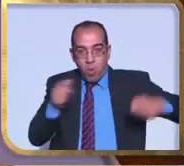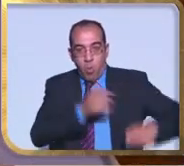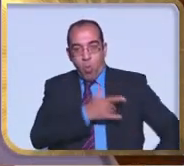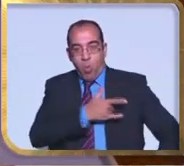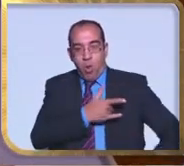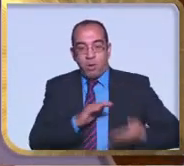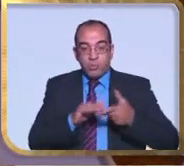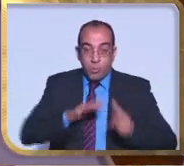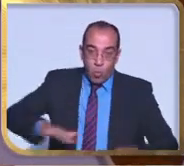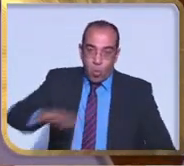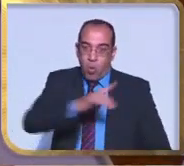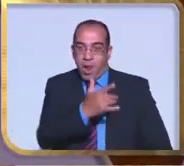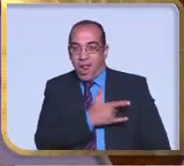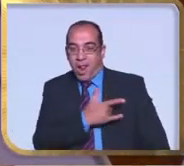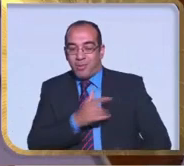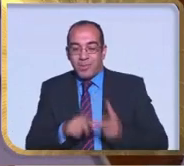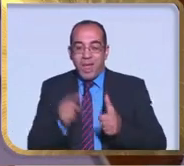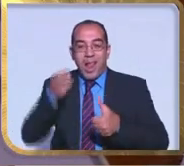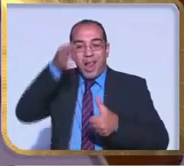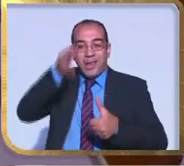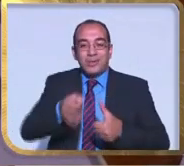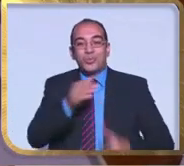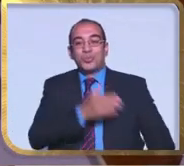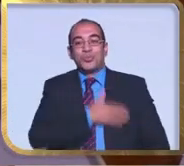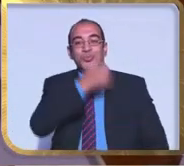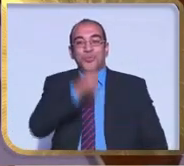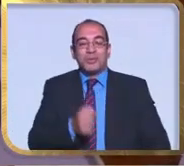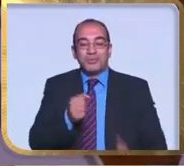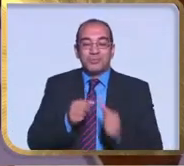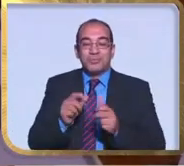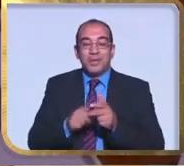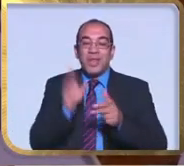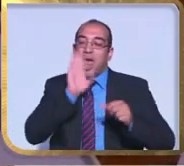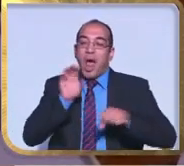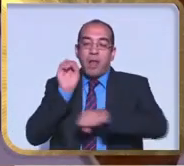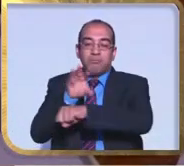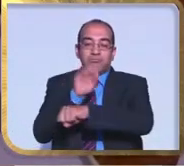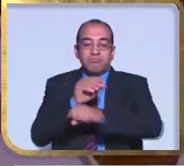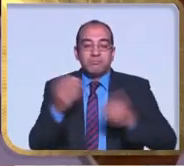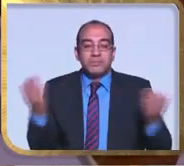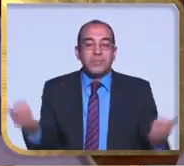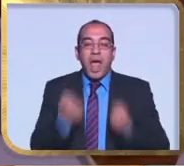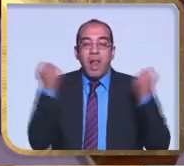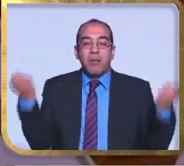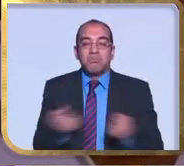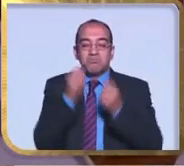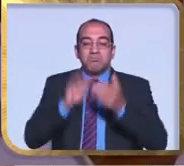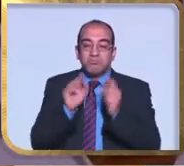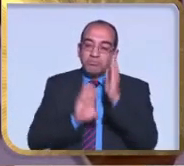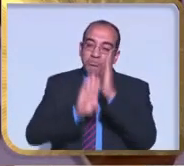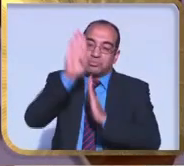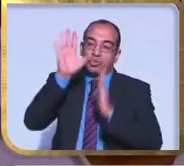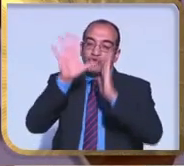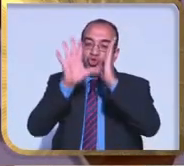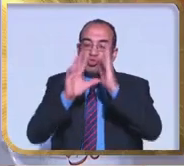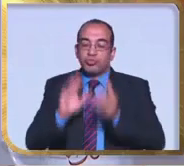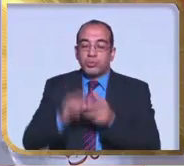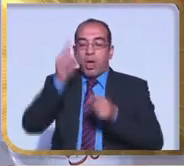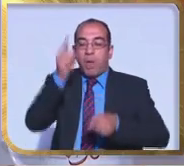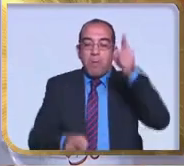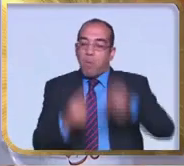في القلب أوجب على الإنسان بعد كده أنه يتعلم الشرائع عشان يكون ممتثل لأوامر